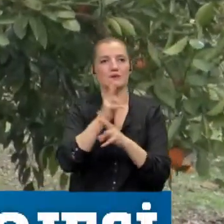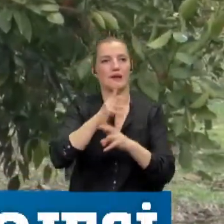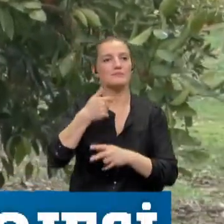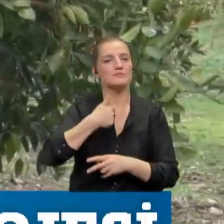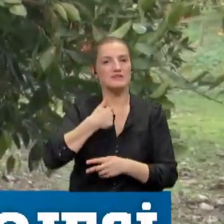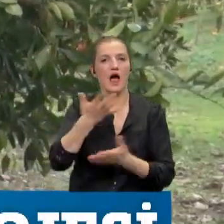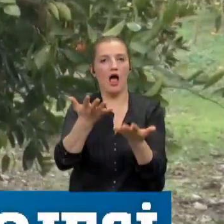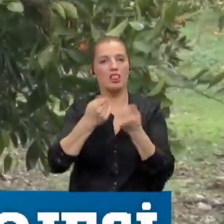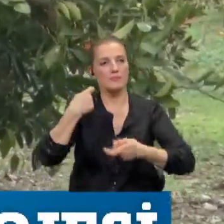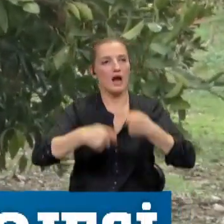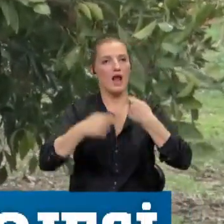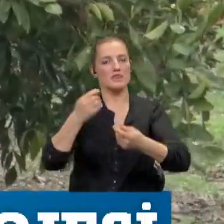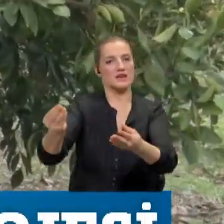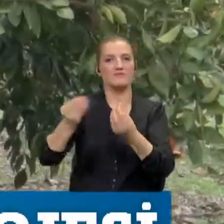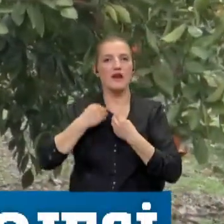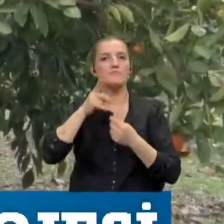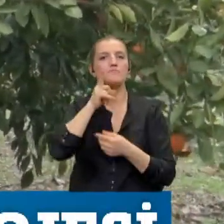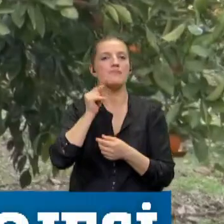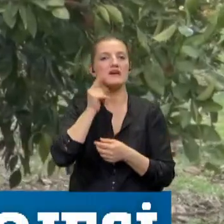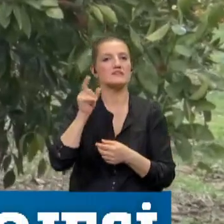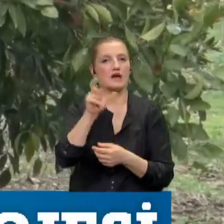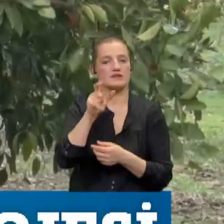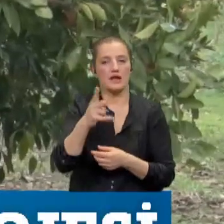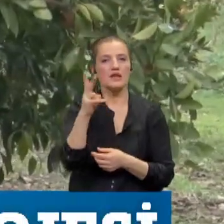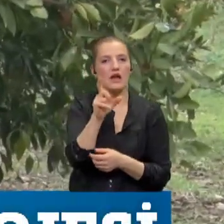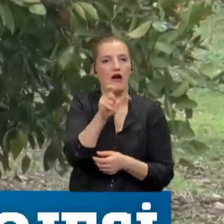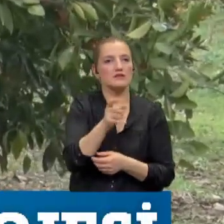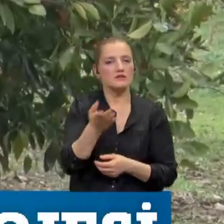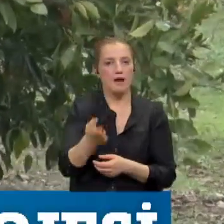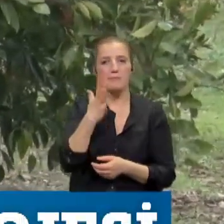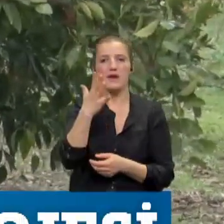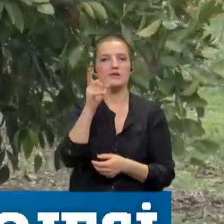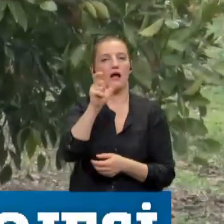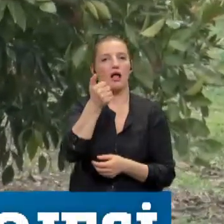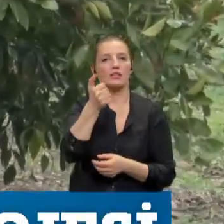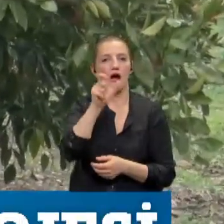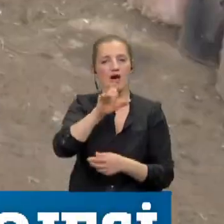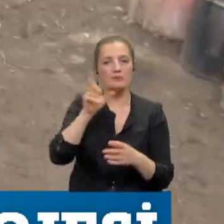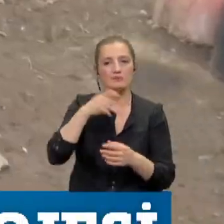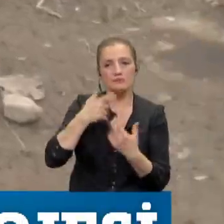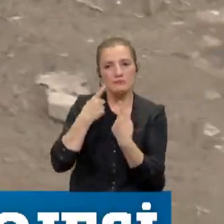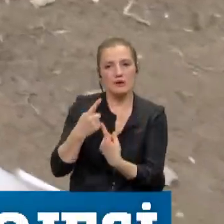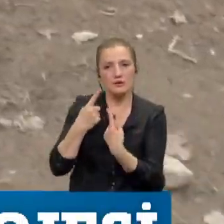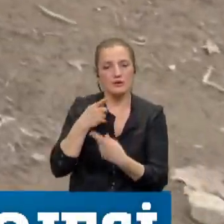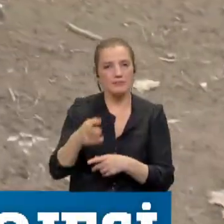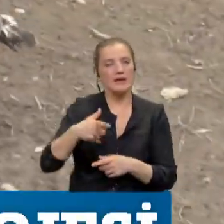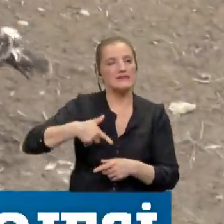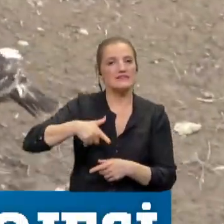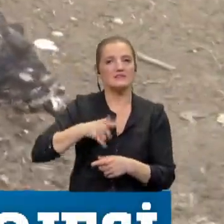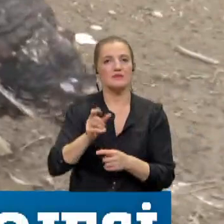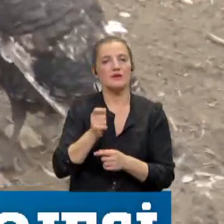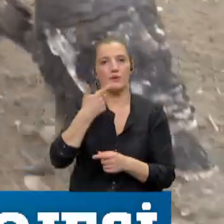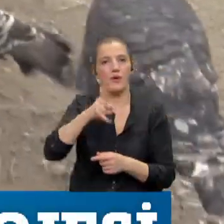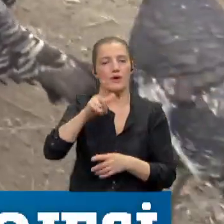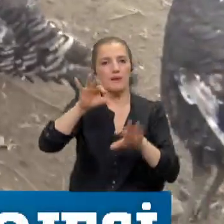bunlara bize alım garantili diye verdi Mayıs ayında iki aylıktı İşte biz 5 6 aydan beri bakıyoruz bunlara İzmir Seferihisar'ın